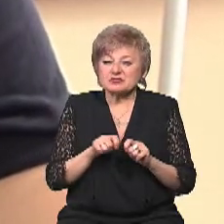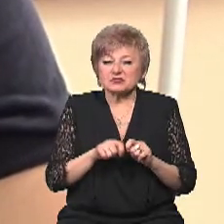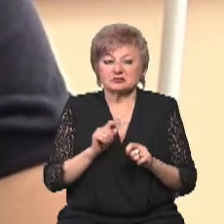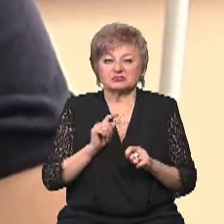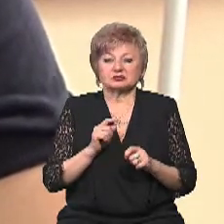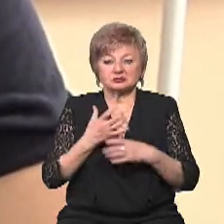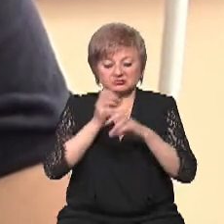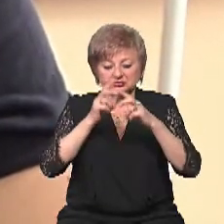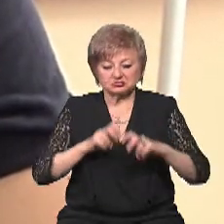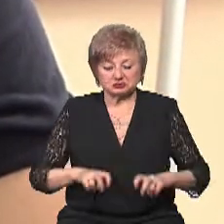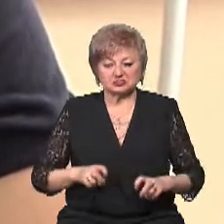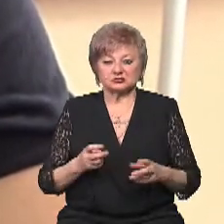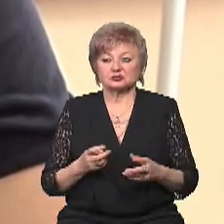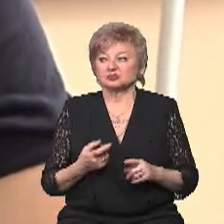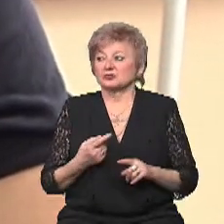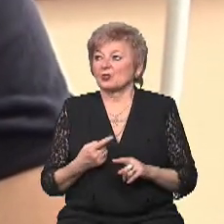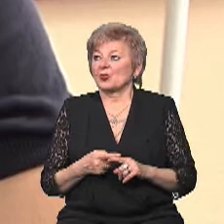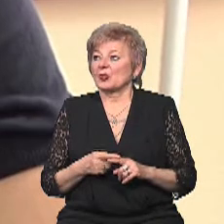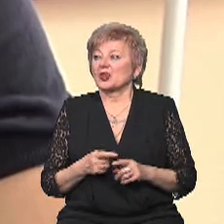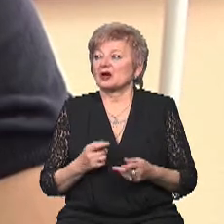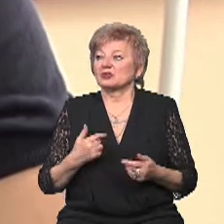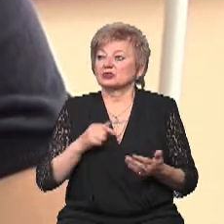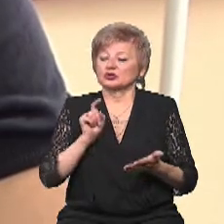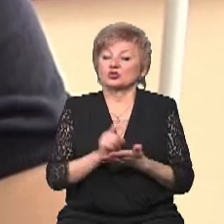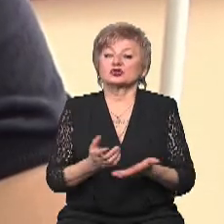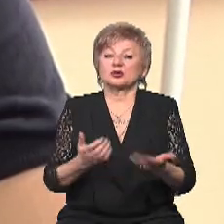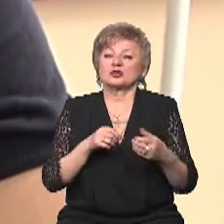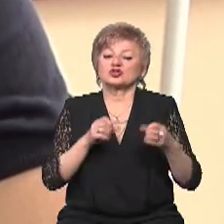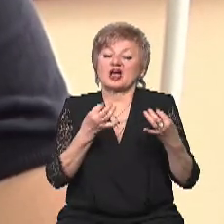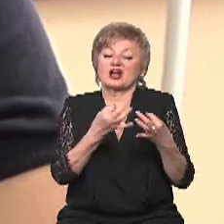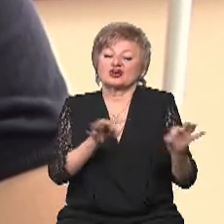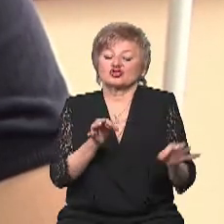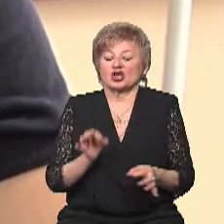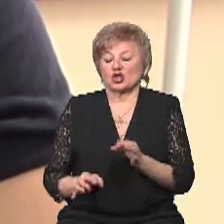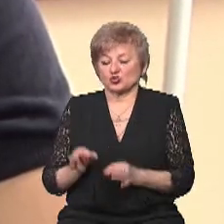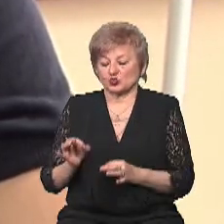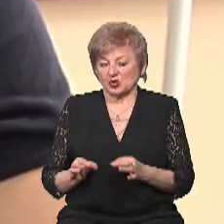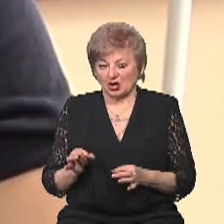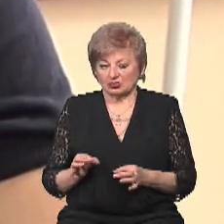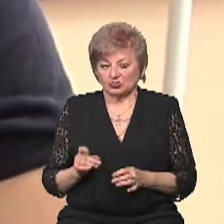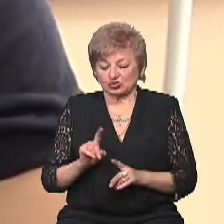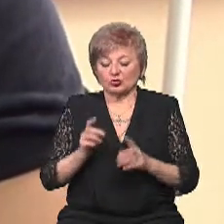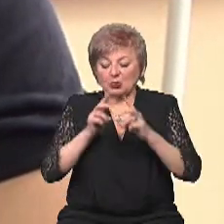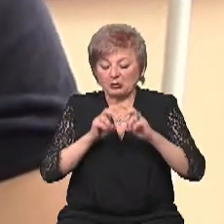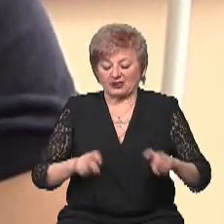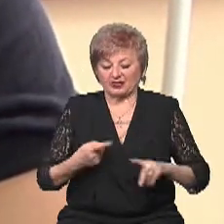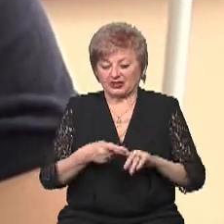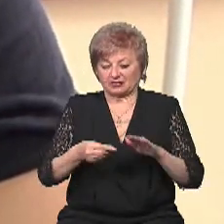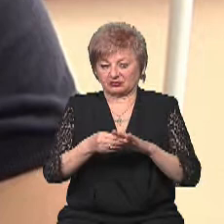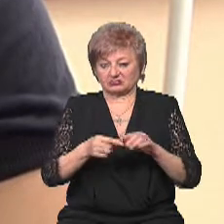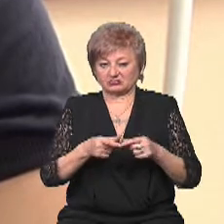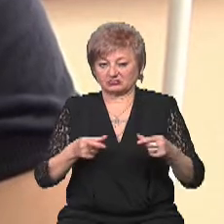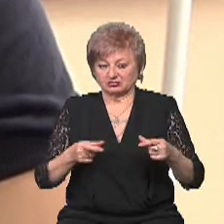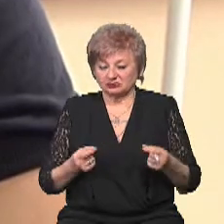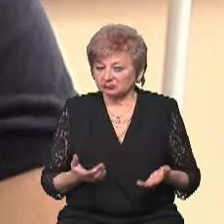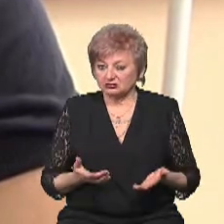изъятии наркотиков, прежде чем назначить экспертизу, мы должны получить ухвалу суда. Это все время, и мы тратим на